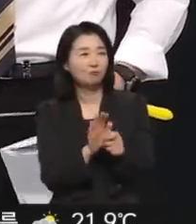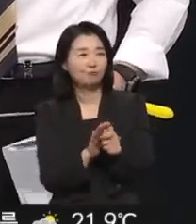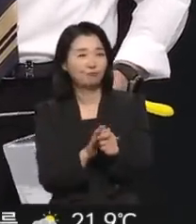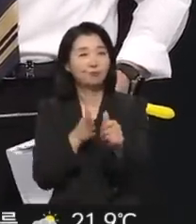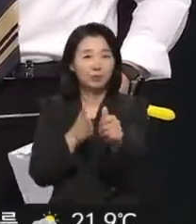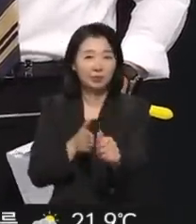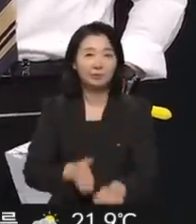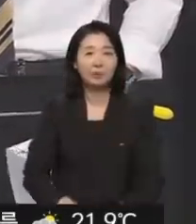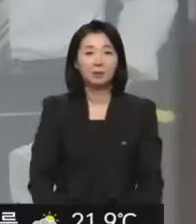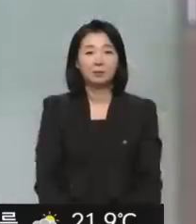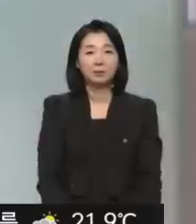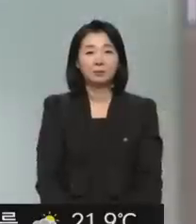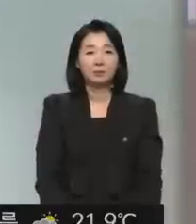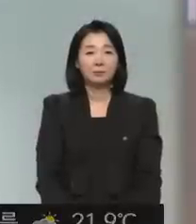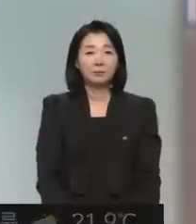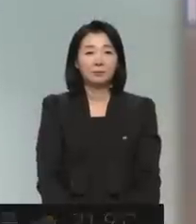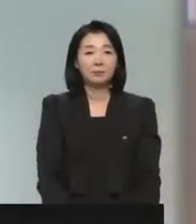당부했습니다.